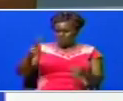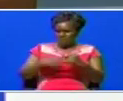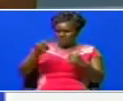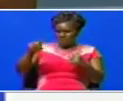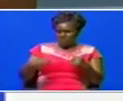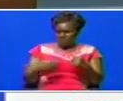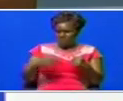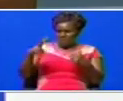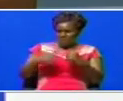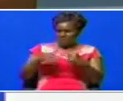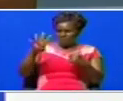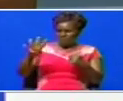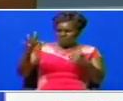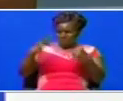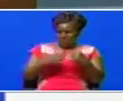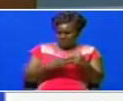27,748,